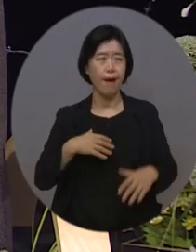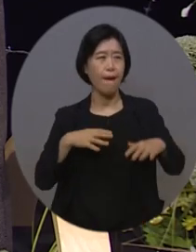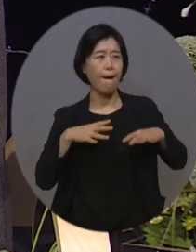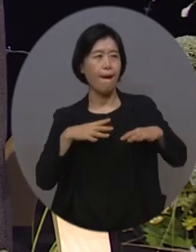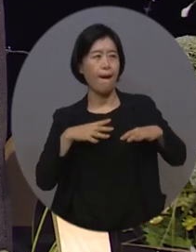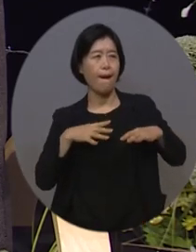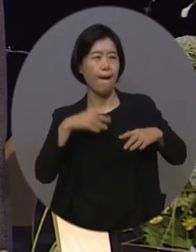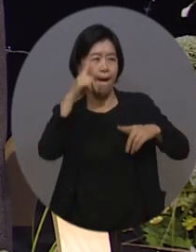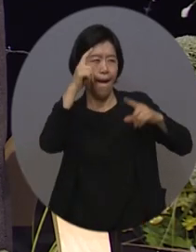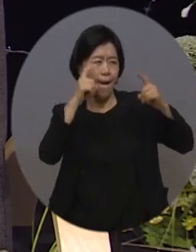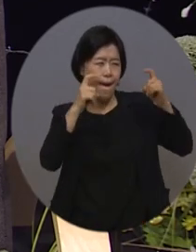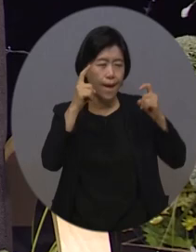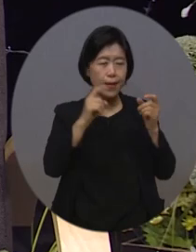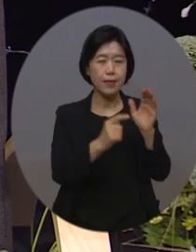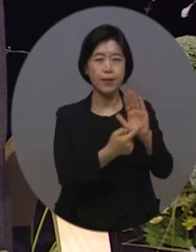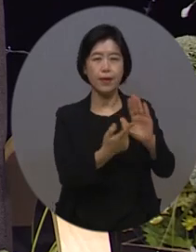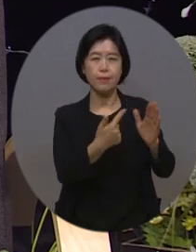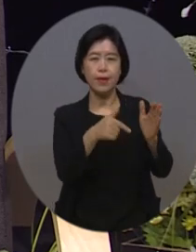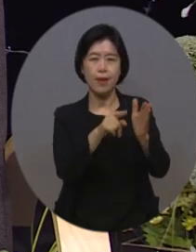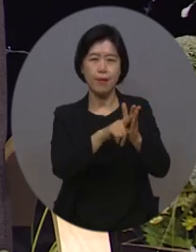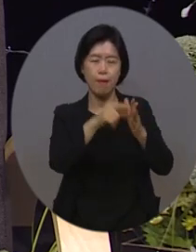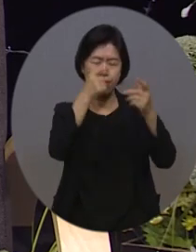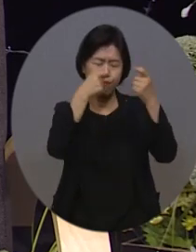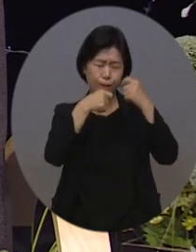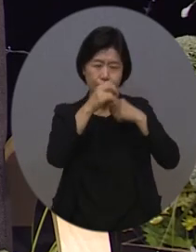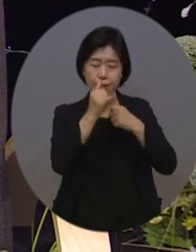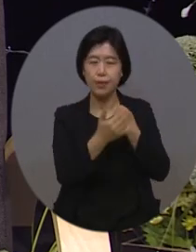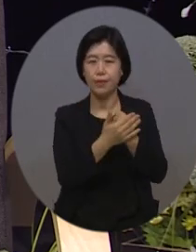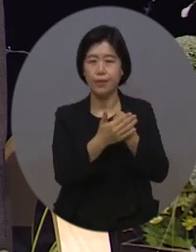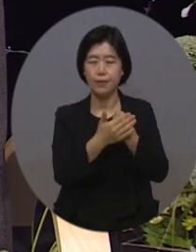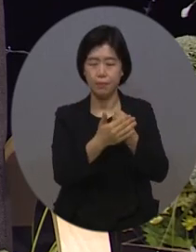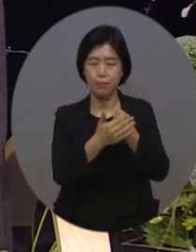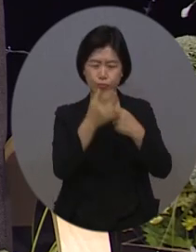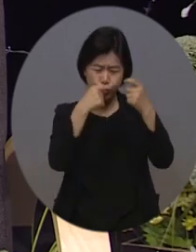조림하려 눈물을 무단 벌채한 탓이다.